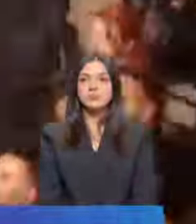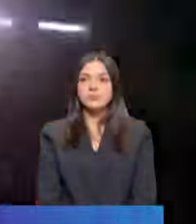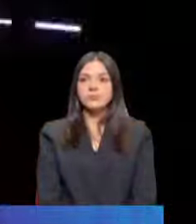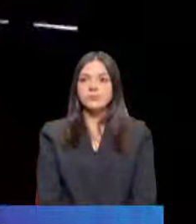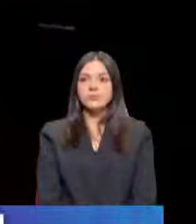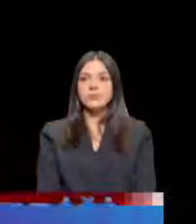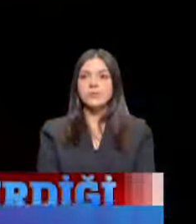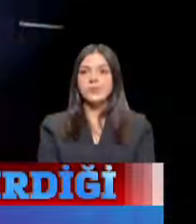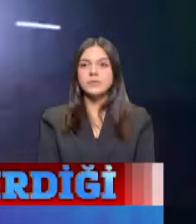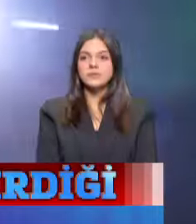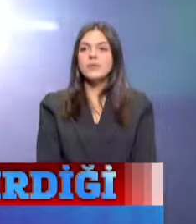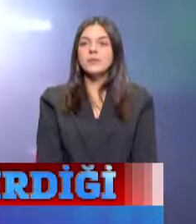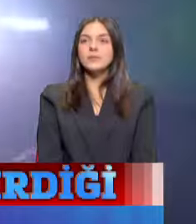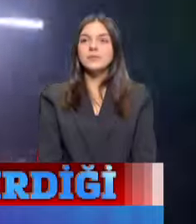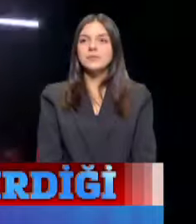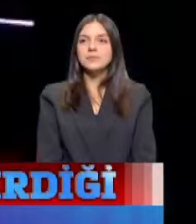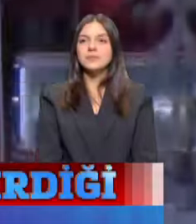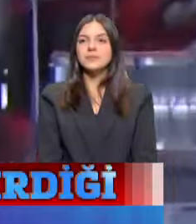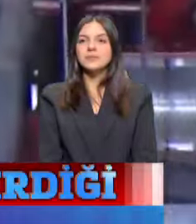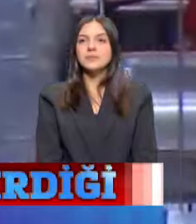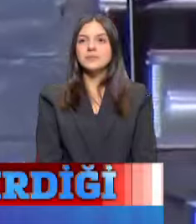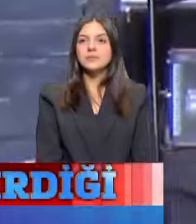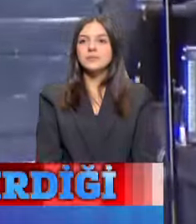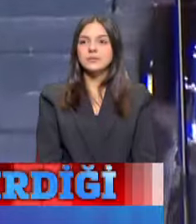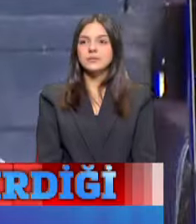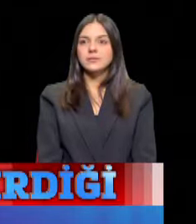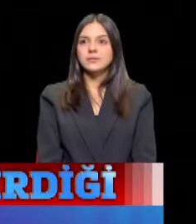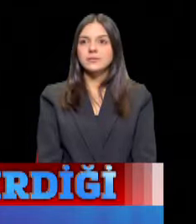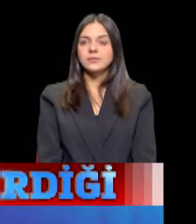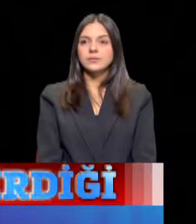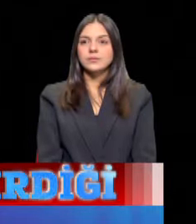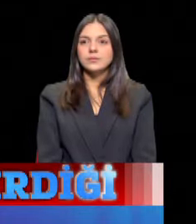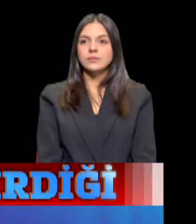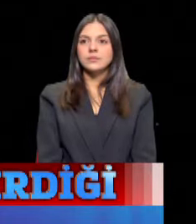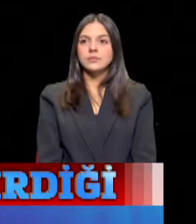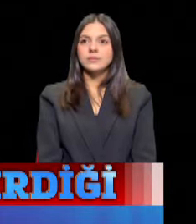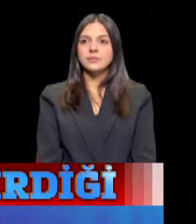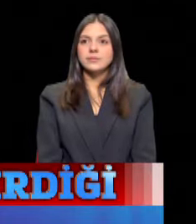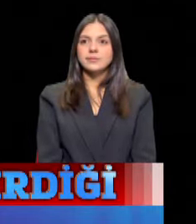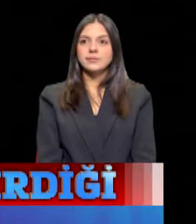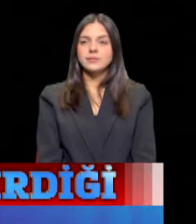İnşallah bu bayram sonsuza kadar dalgalanacak bu topraklarımız üzerinde.